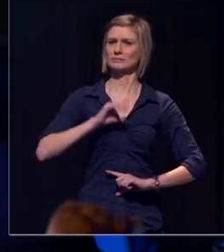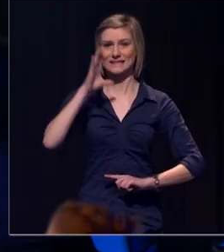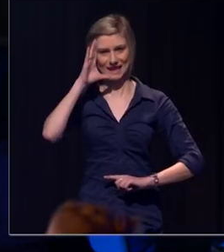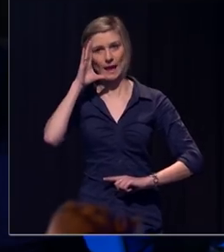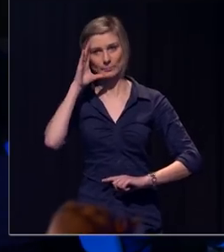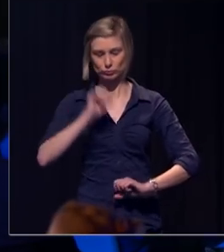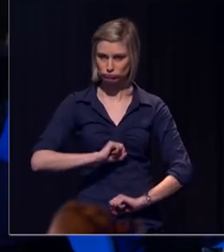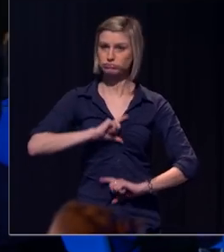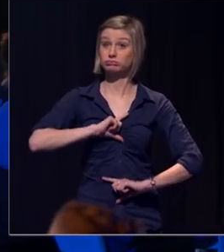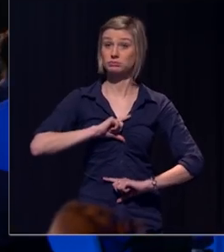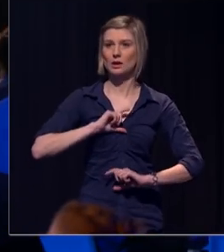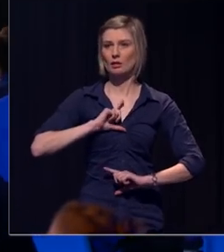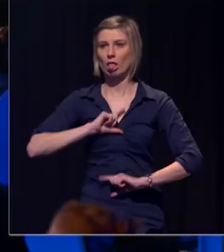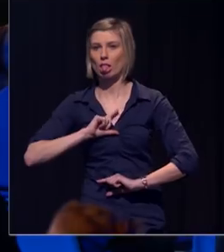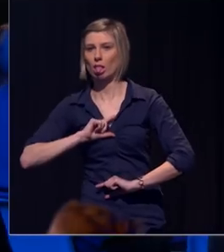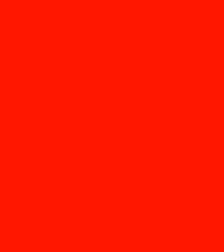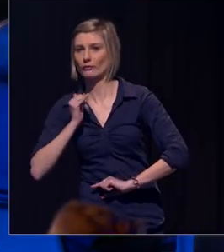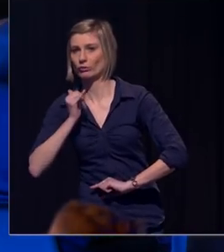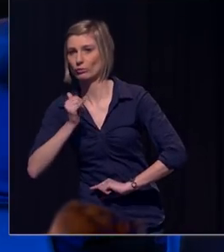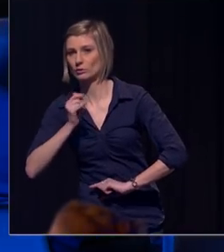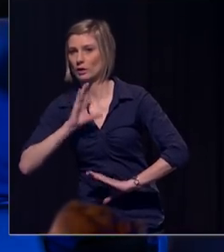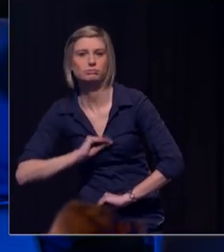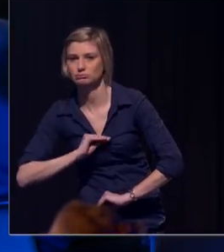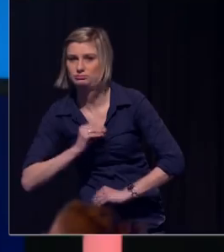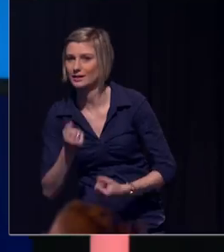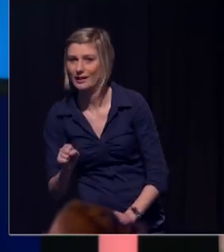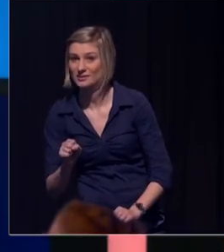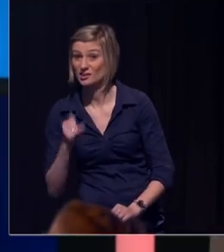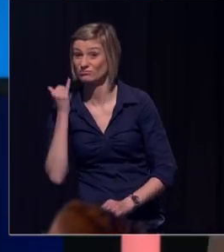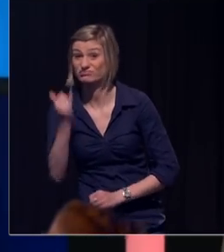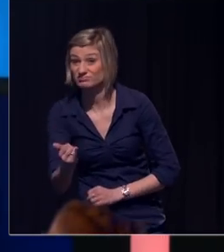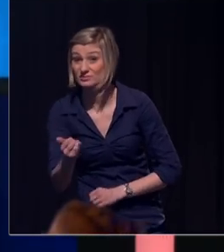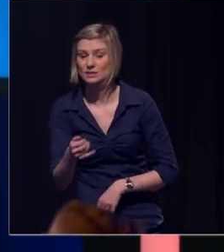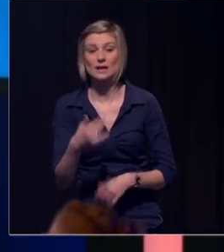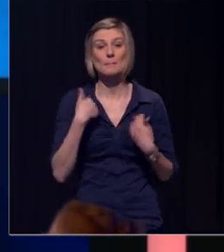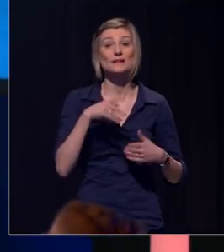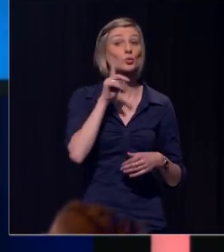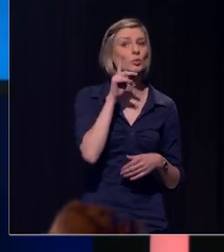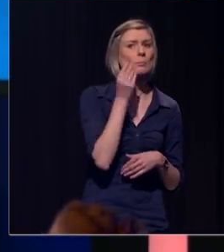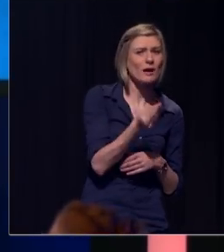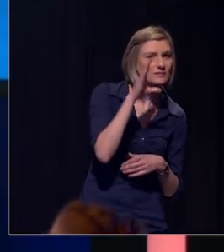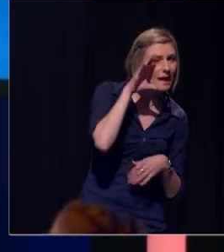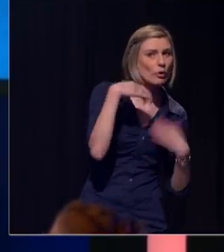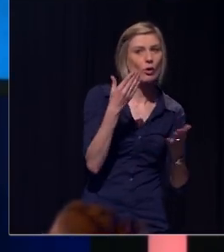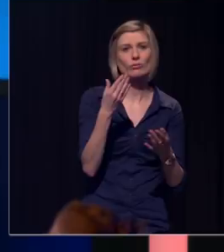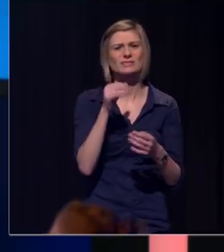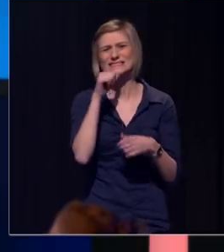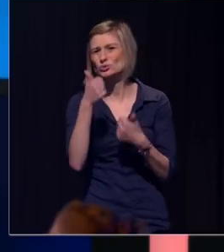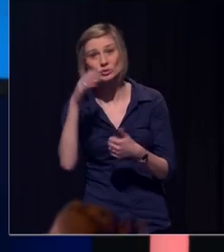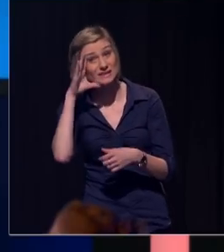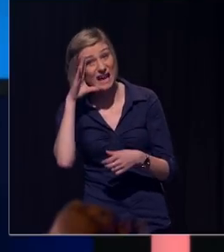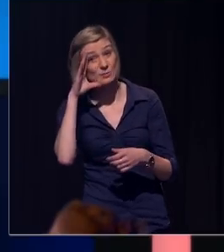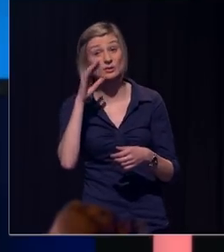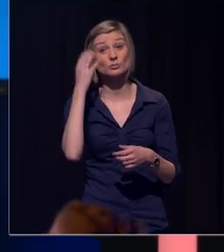voort, maar lang gaat dat niet duren. Mensen die te weinig of niet goed slapen, die lopen een groter risico op hart- en